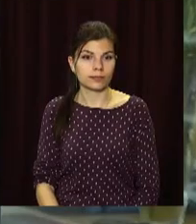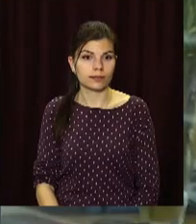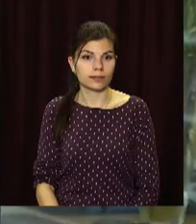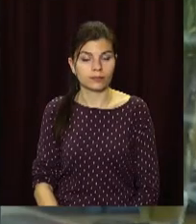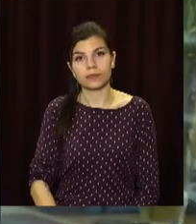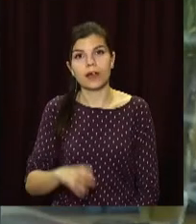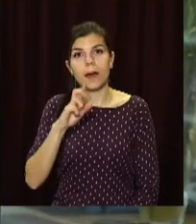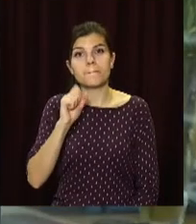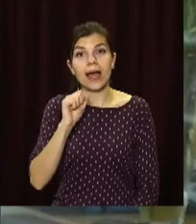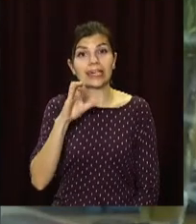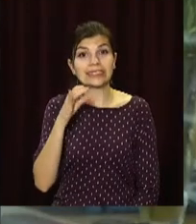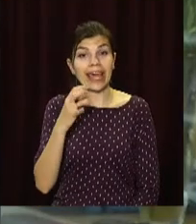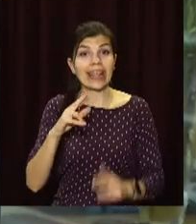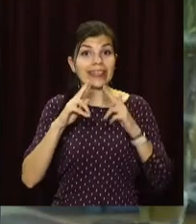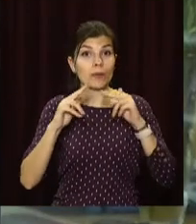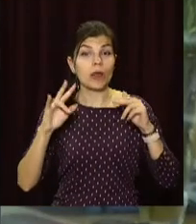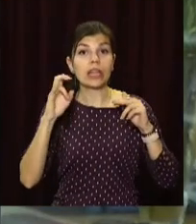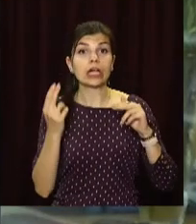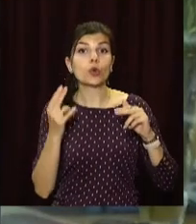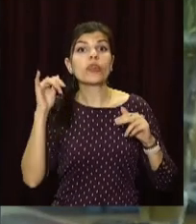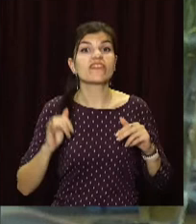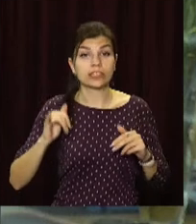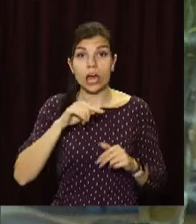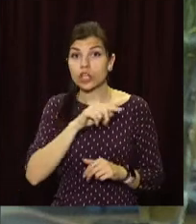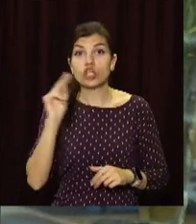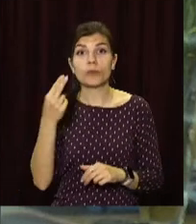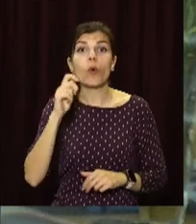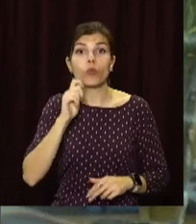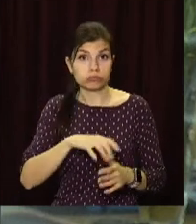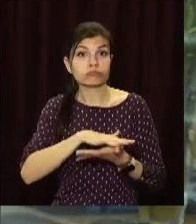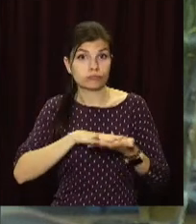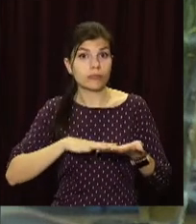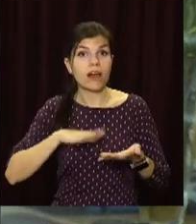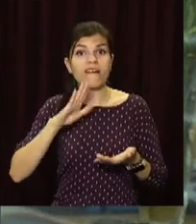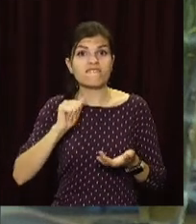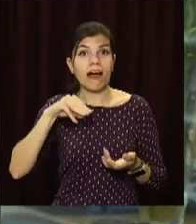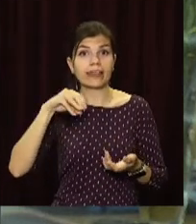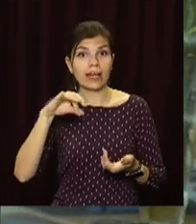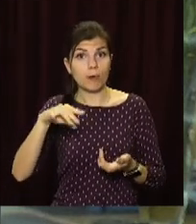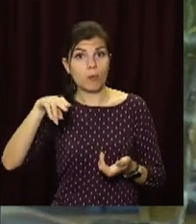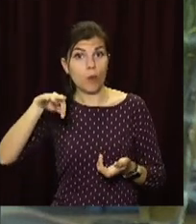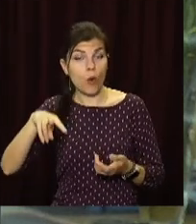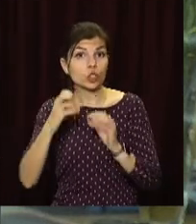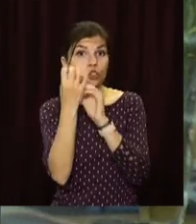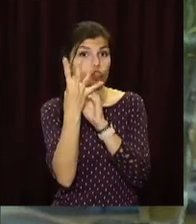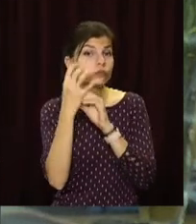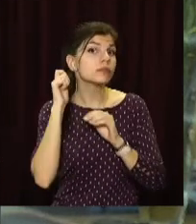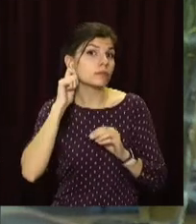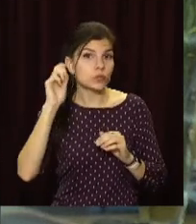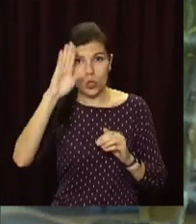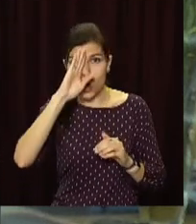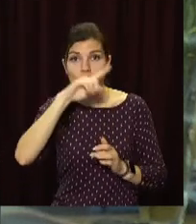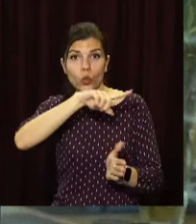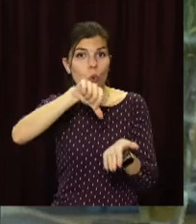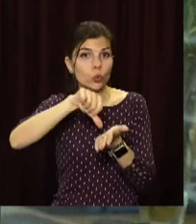У басейні Дніпровського національного університету триває чемпіонат України з ватерполо серед 14-річних хлопців. В ньому